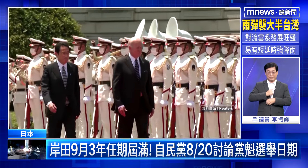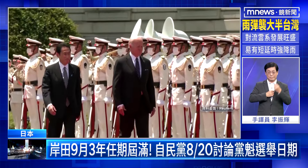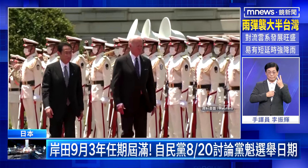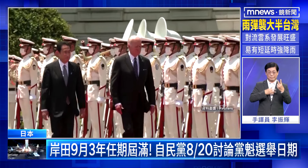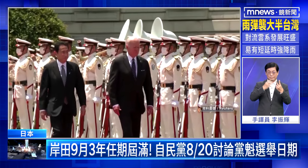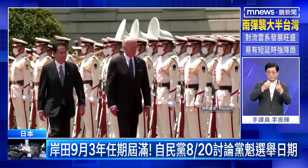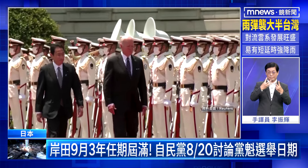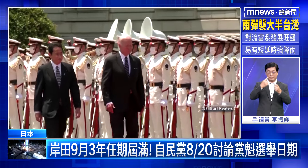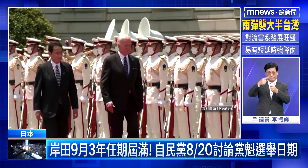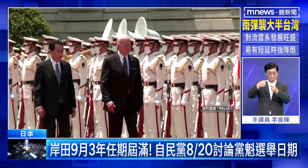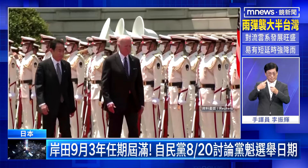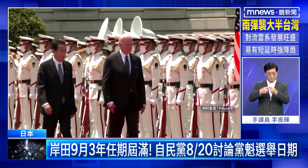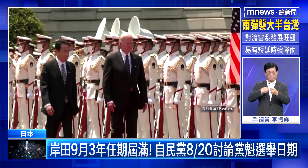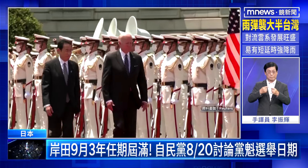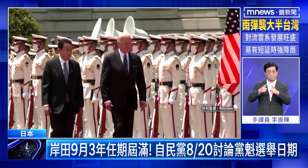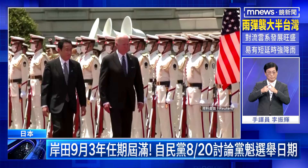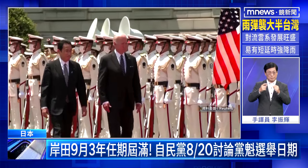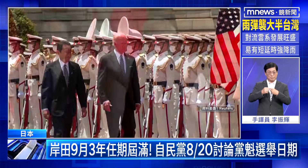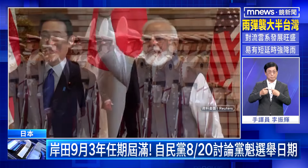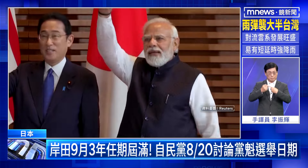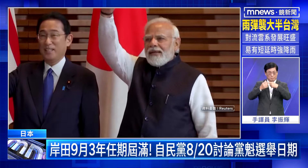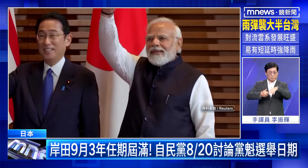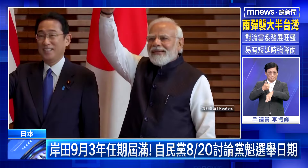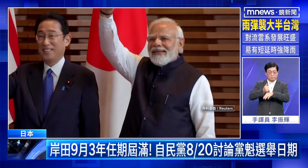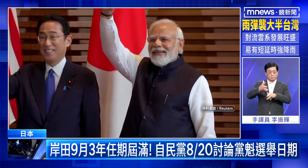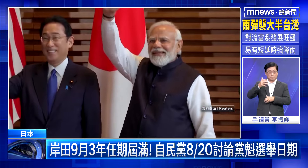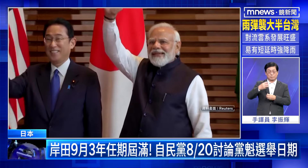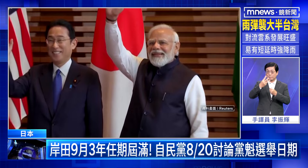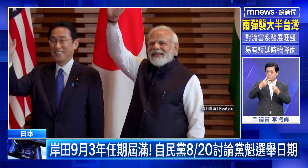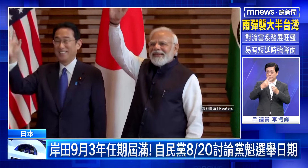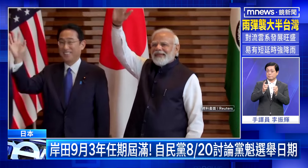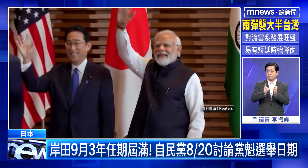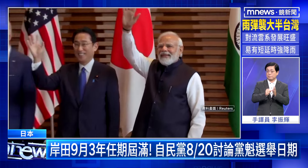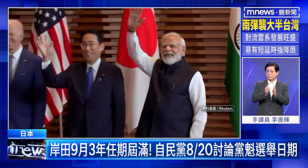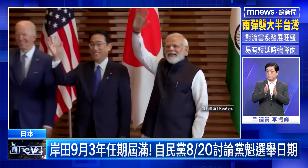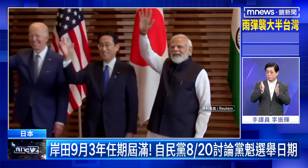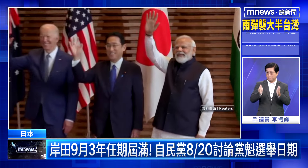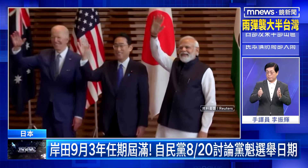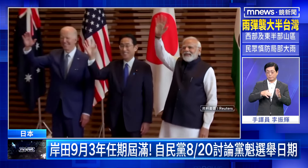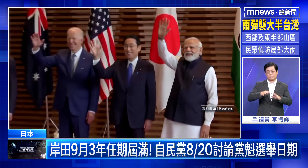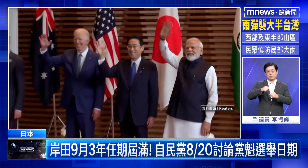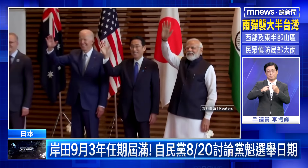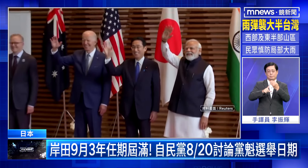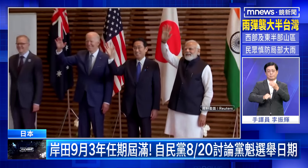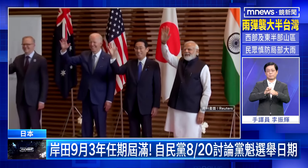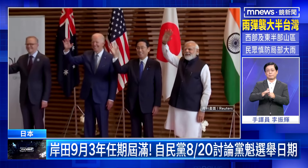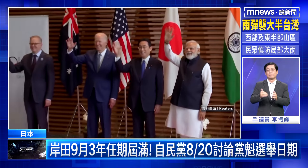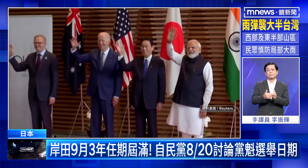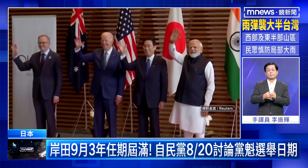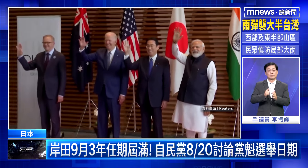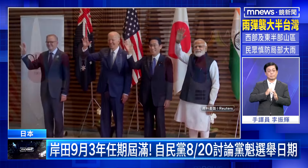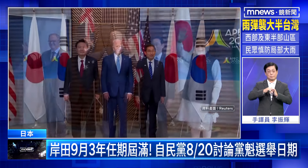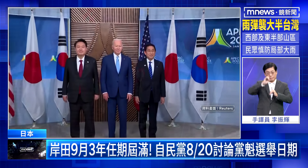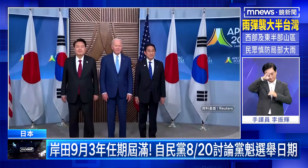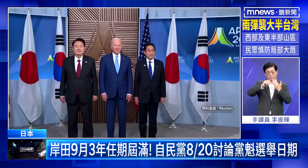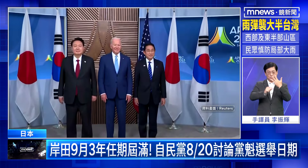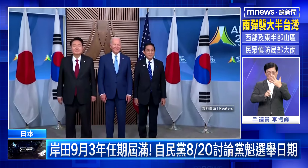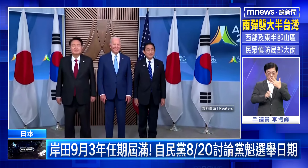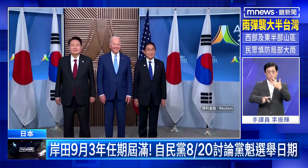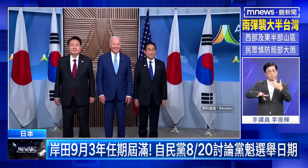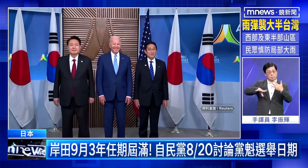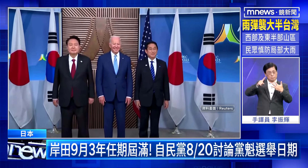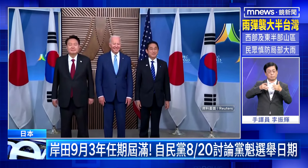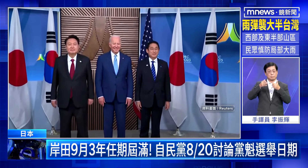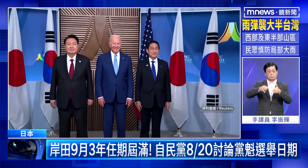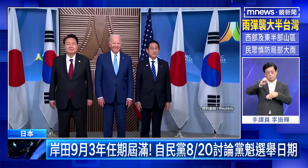2021年10月起出任日本第100任首相，3年任期将在今年9月届满。自民党将在8月20号首次针